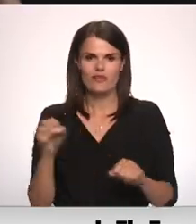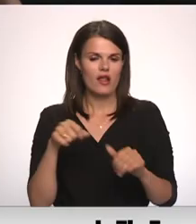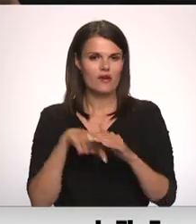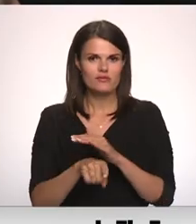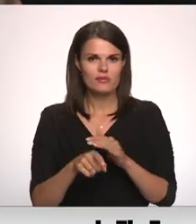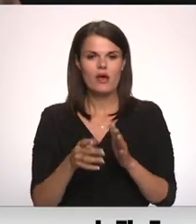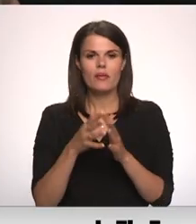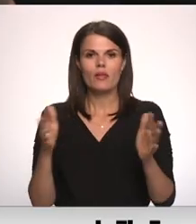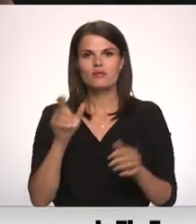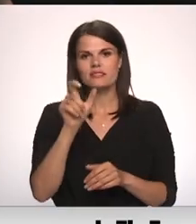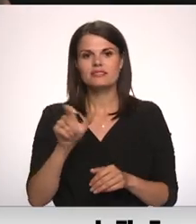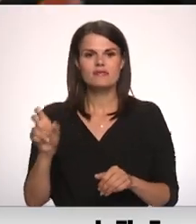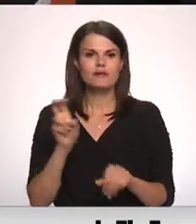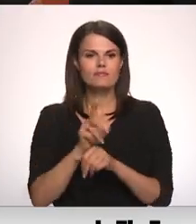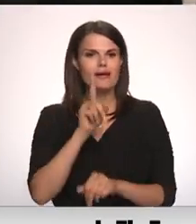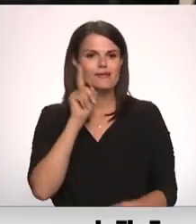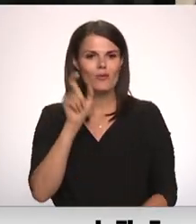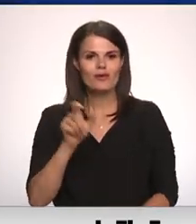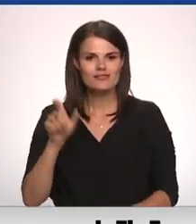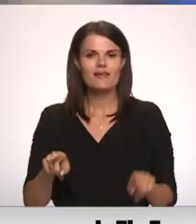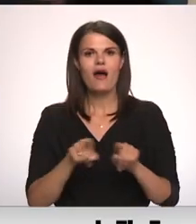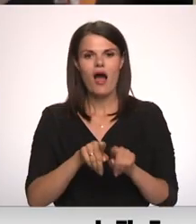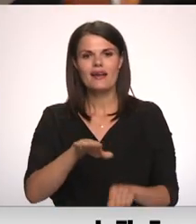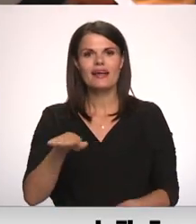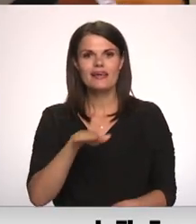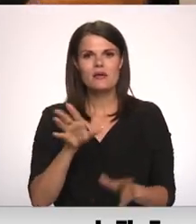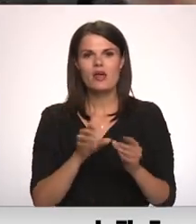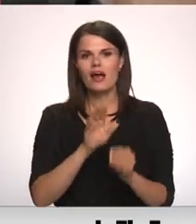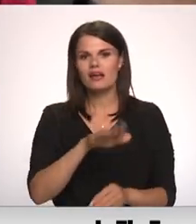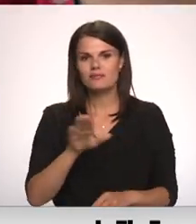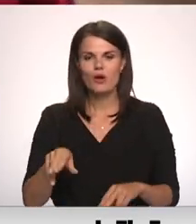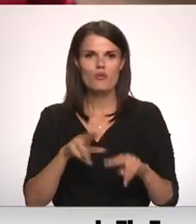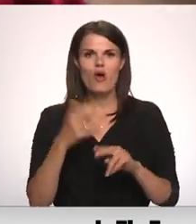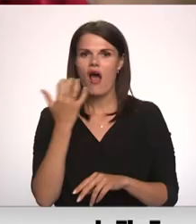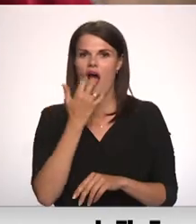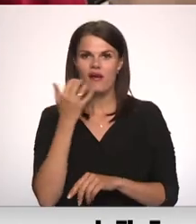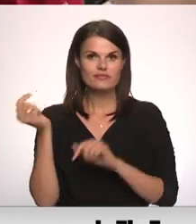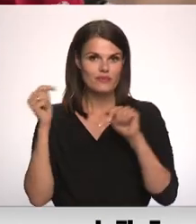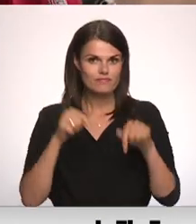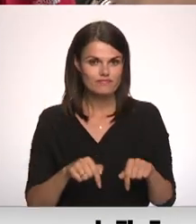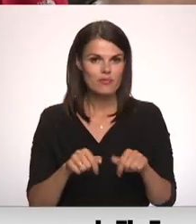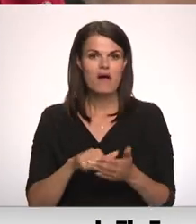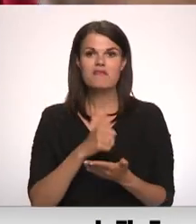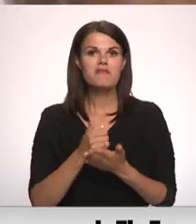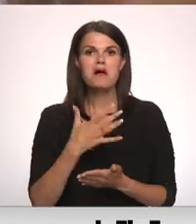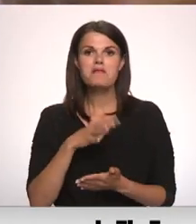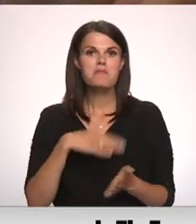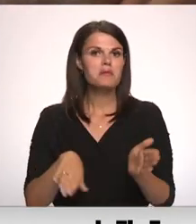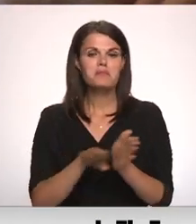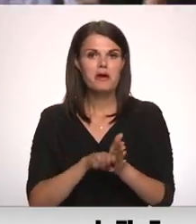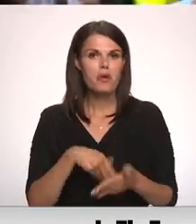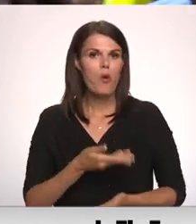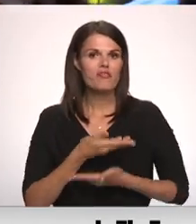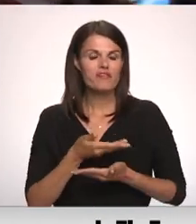Vairums sapulcējušies ir gados jauni, arī ģimenes ar bērniem, kā arī ārvalstu viesi. Galvenā motivācija piedalīties